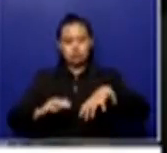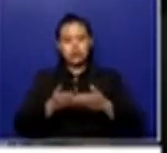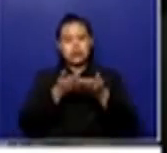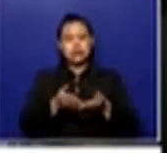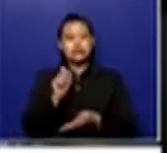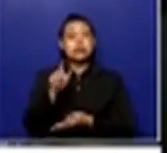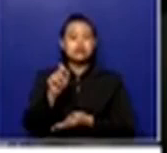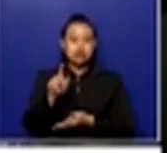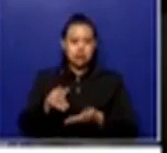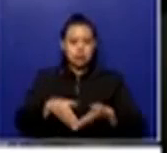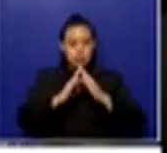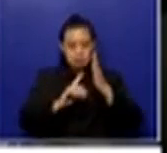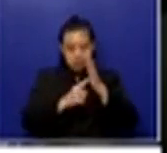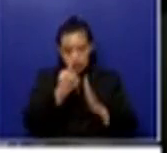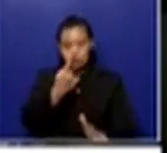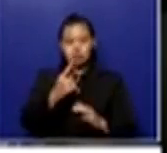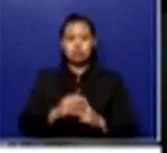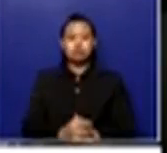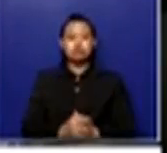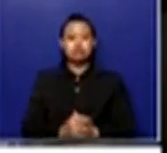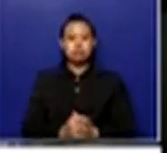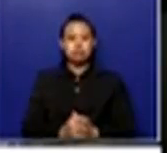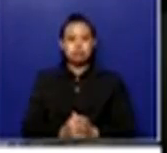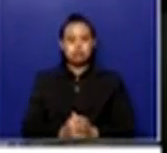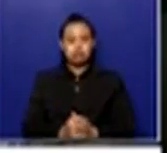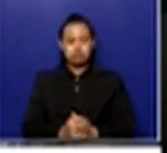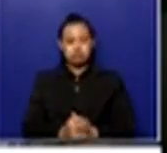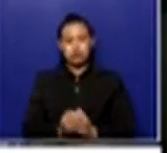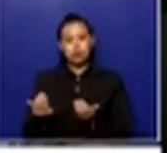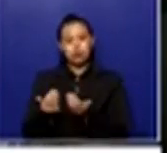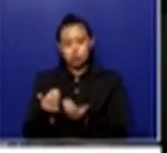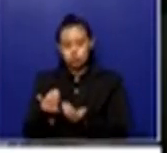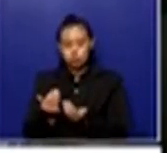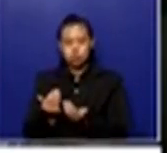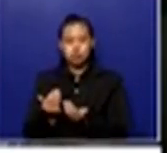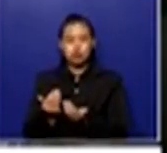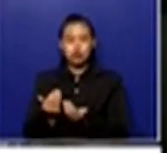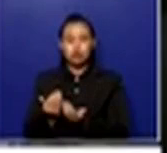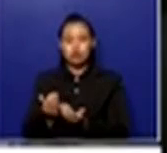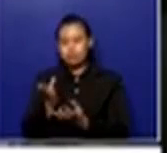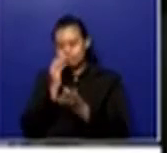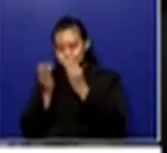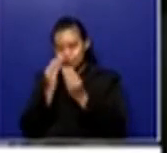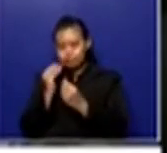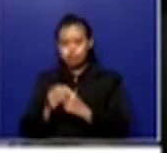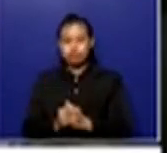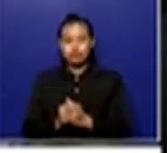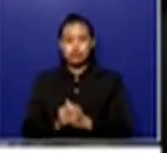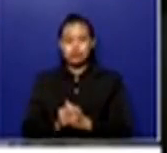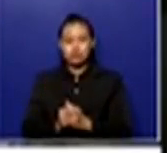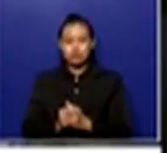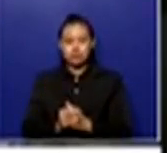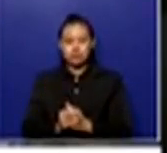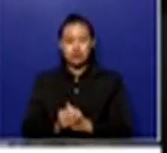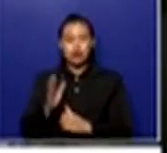ท่านทรงพระเจ้าลูกยาเธอก็ไปศึกษาทางการแพทย์สาธารณสุขก็คือสมเด็จพระราชบิดาของเรานั่นเองซึ่งท่